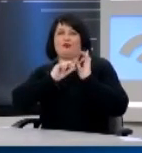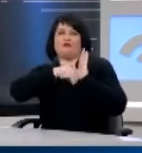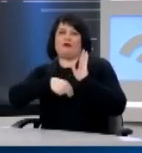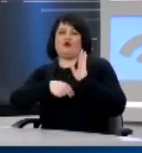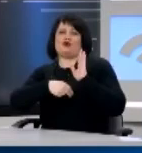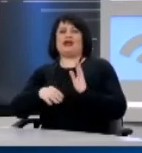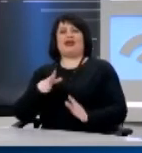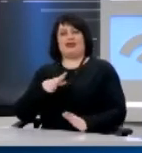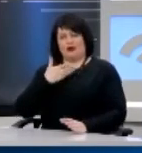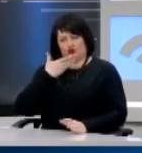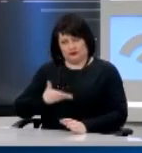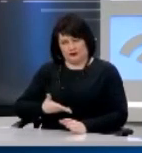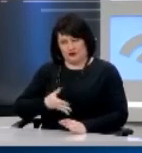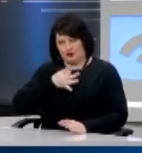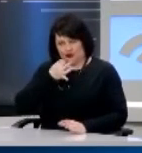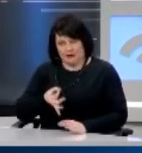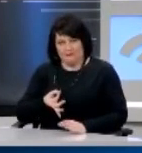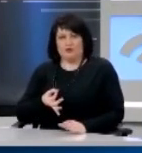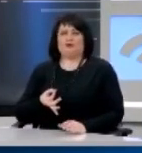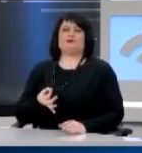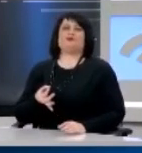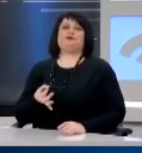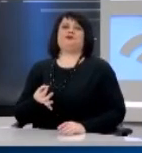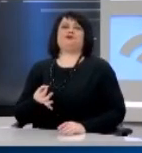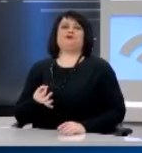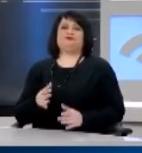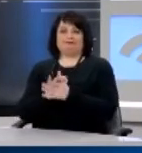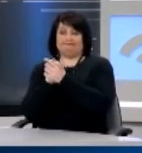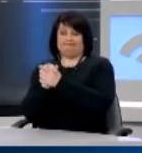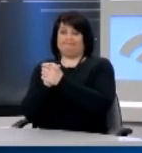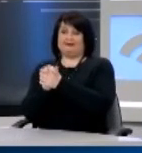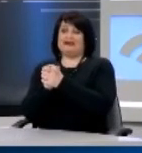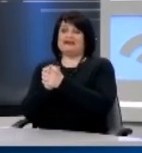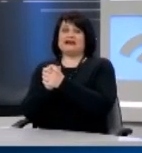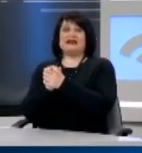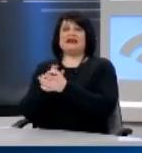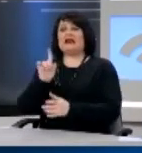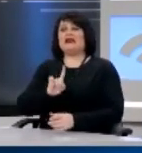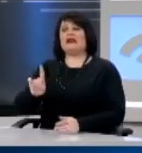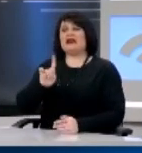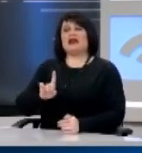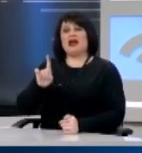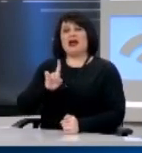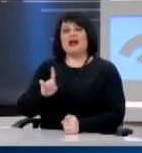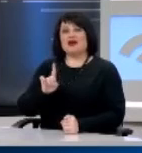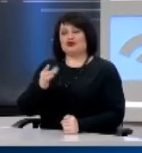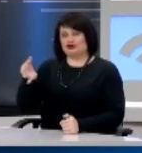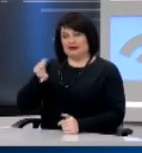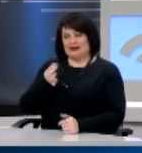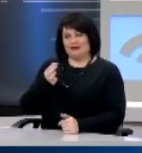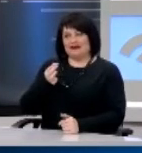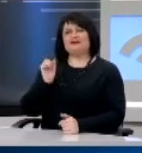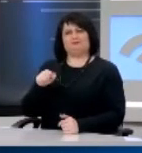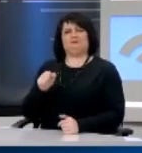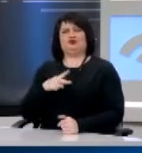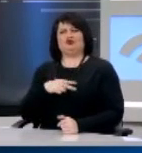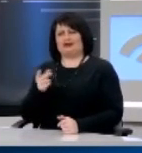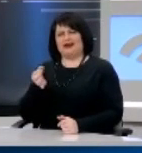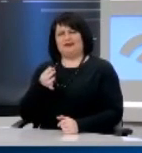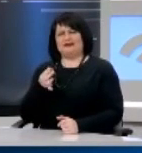κύριε Μητσοτάκη, διότι σε άλλη μια πρόβλεψή σας πέσατε μέσα. Όπως είπατε ότι δεν θα τελειώσουμε τις αξιολογήσεις, όπως είπατε ότι θα μειώσουμε